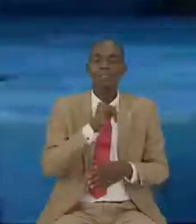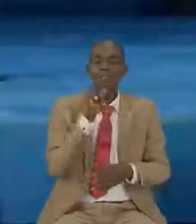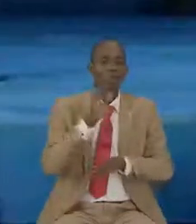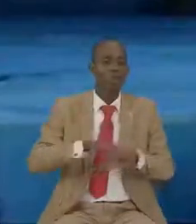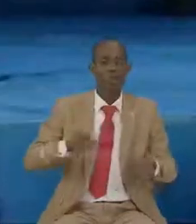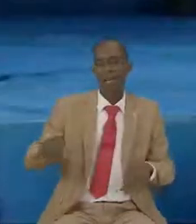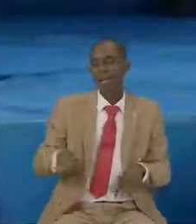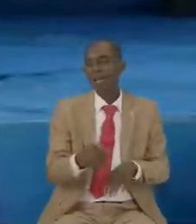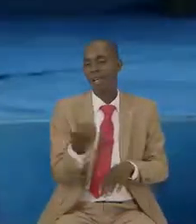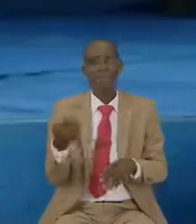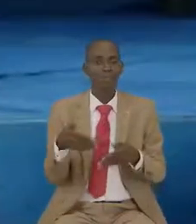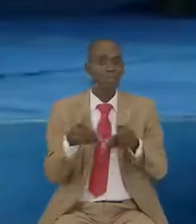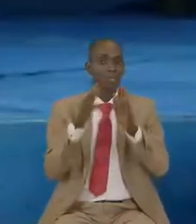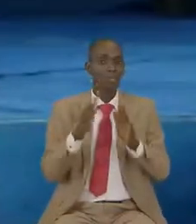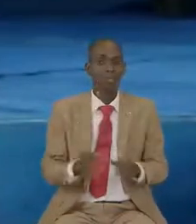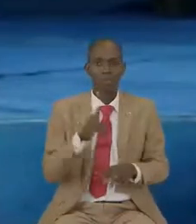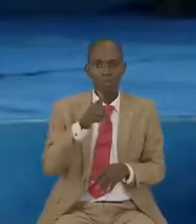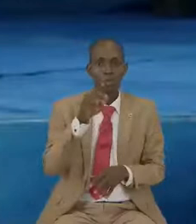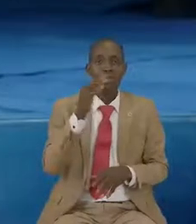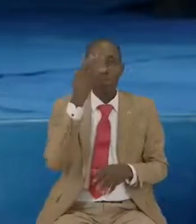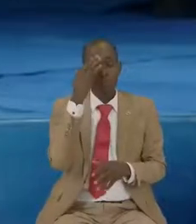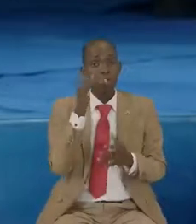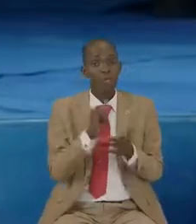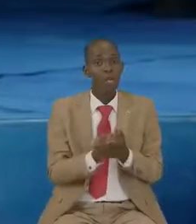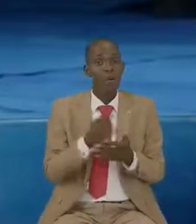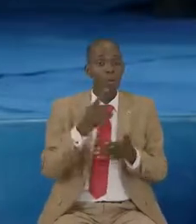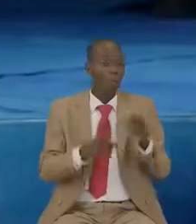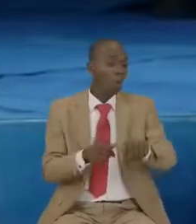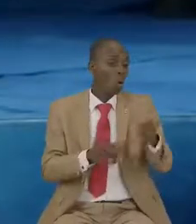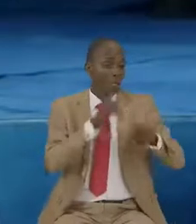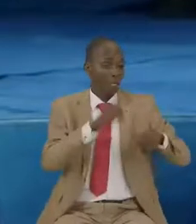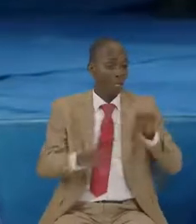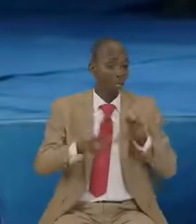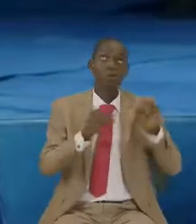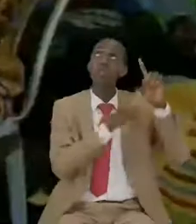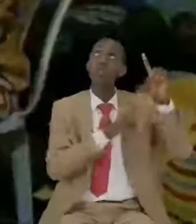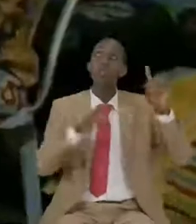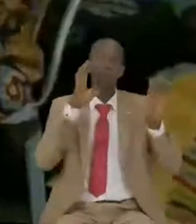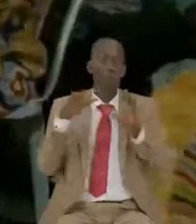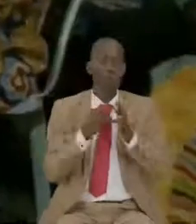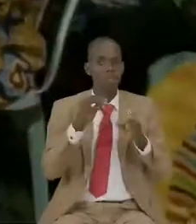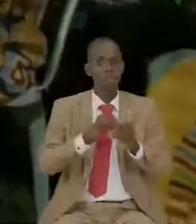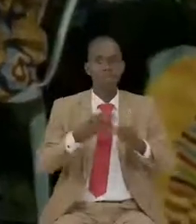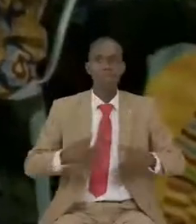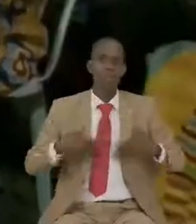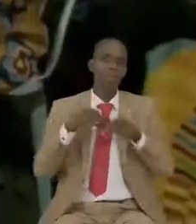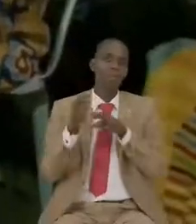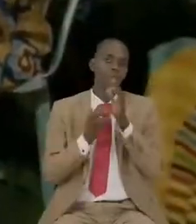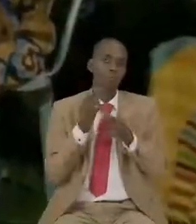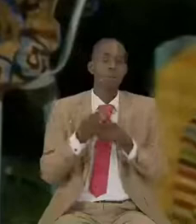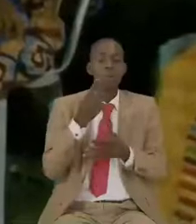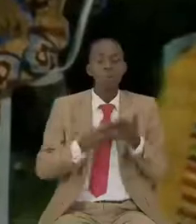tout dirigeant. Il est unique. Ce que les autres ne peuvent pas faire, le Seigneur le fera dans votre vie.